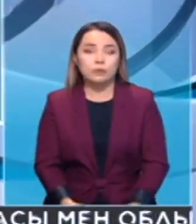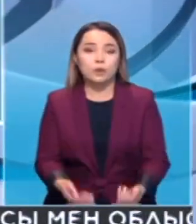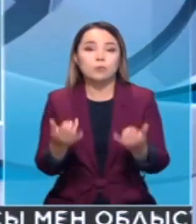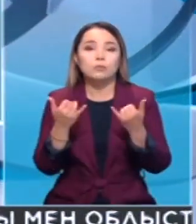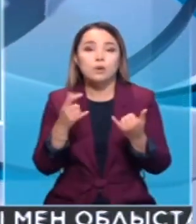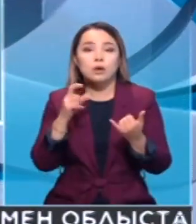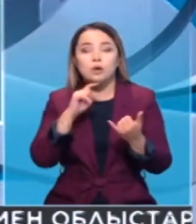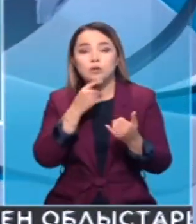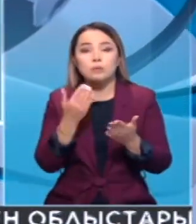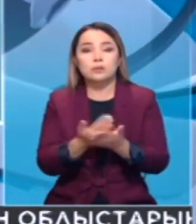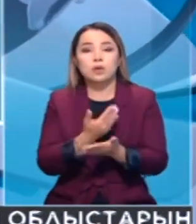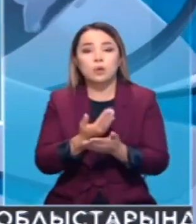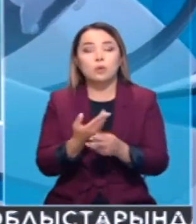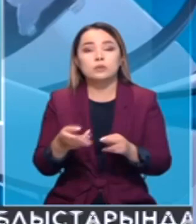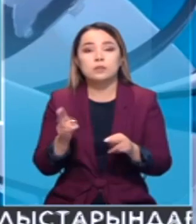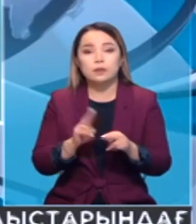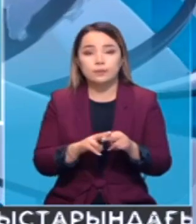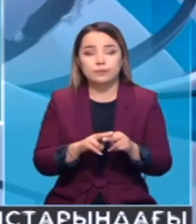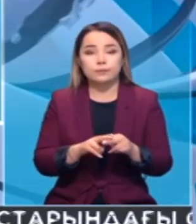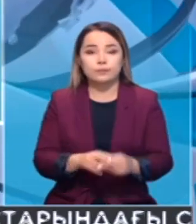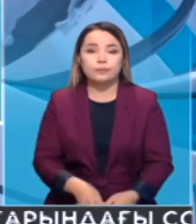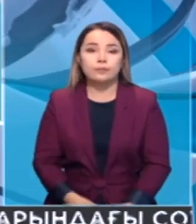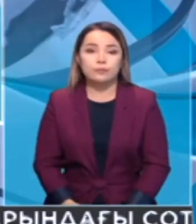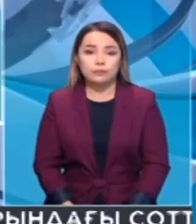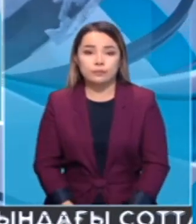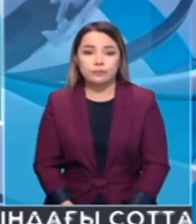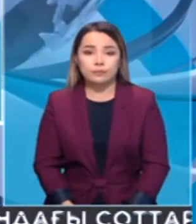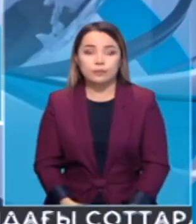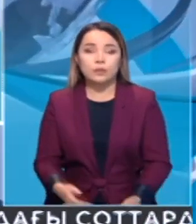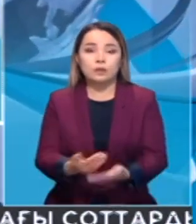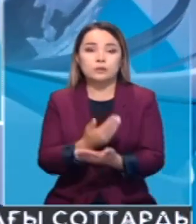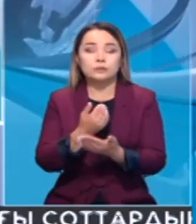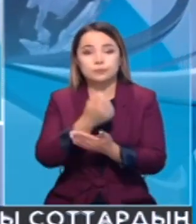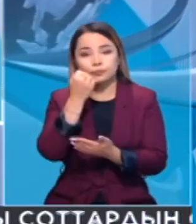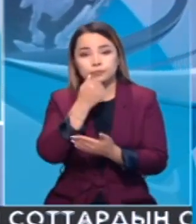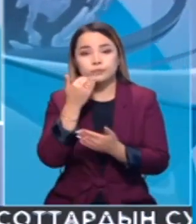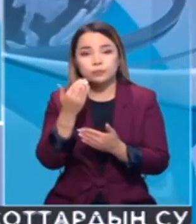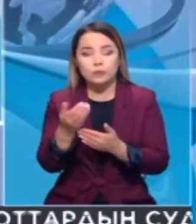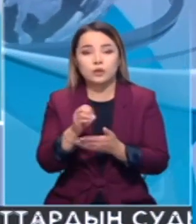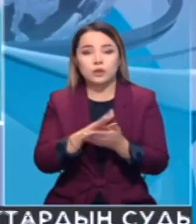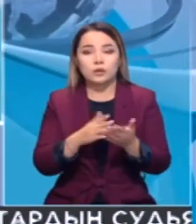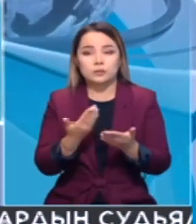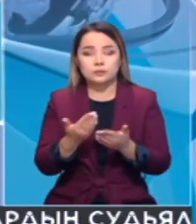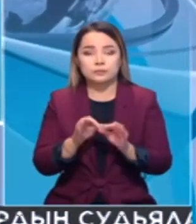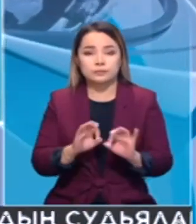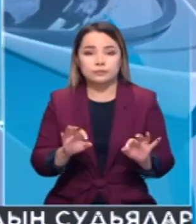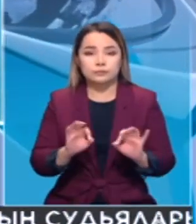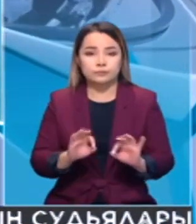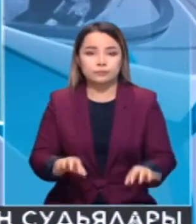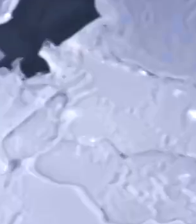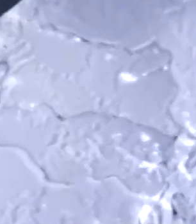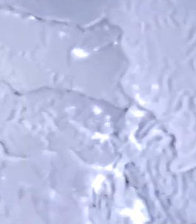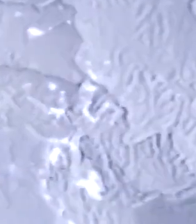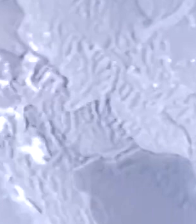Бүгінгі экономикалық жаңалықтар легі осы, Ләйлә. Тың мәліметтерің үшін рахмет, Айя, біз жалғастырамыз.